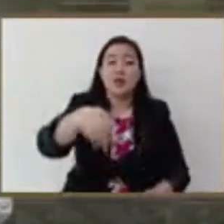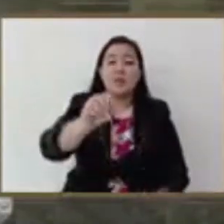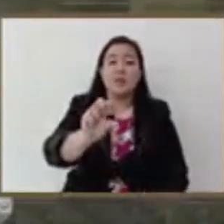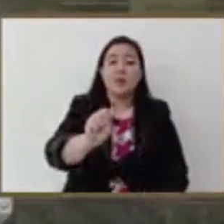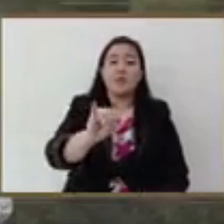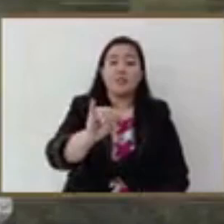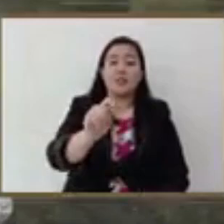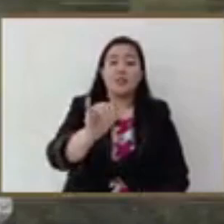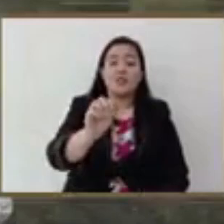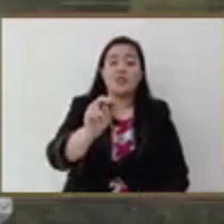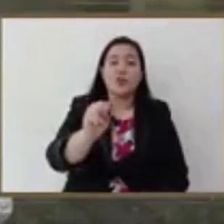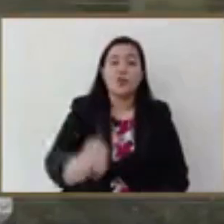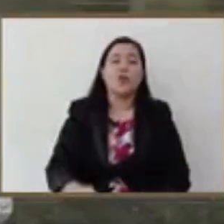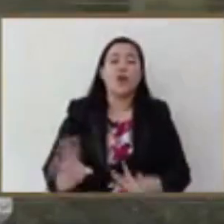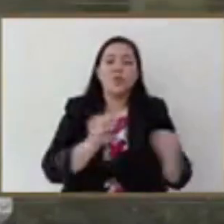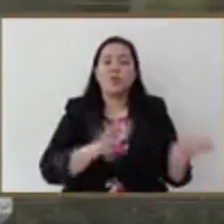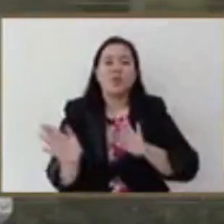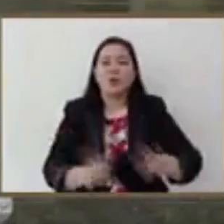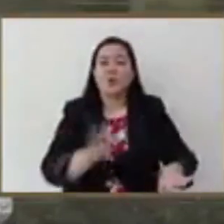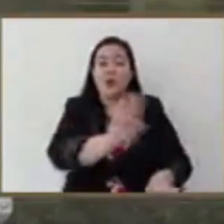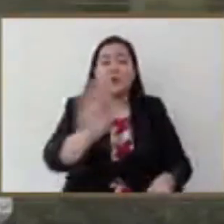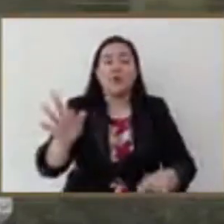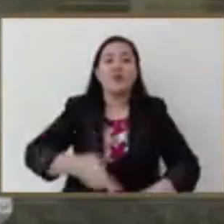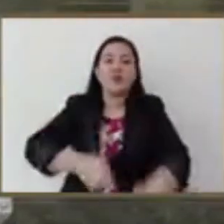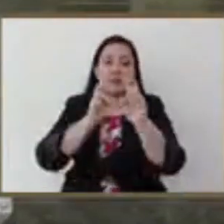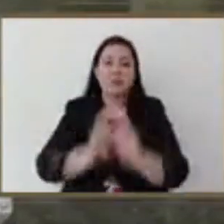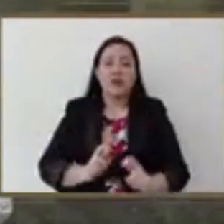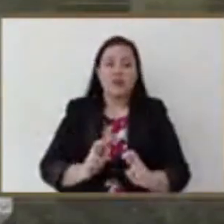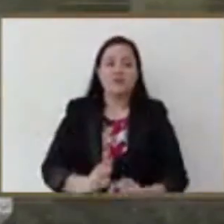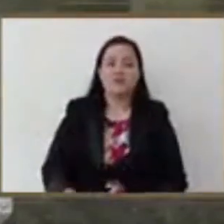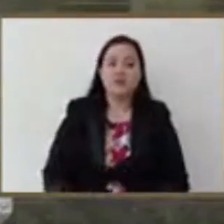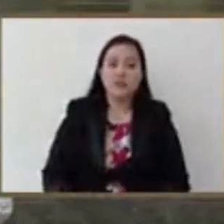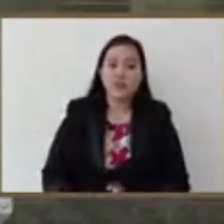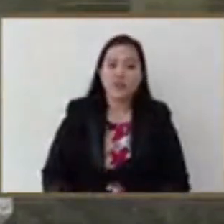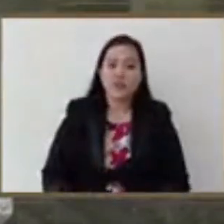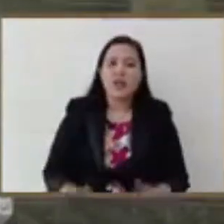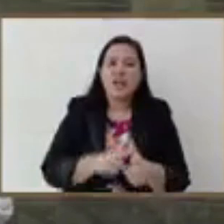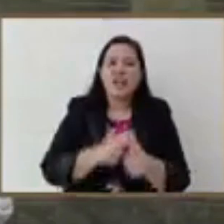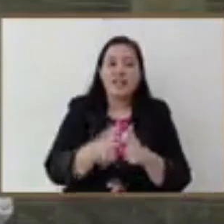ninyo para bumalik kayo sa position nyo respeto bilang isang Kristiyano.